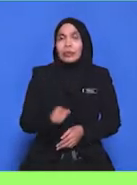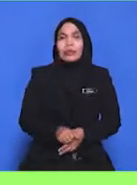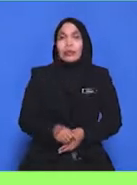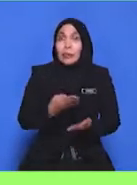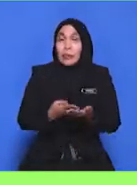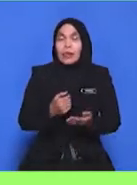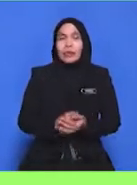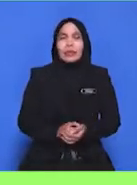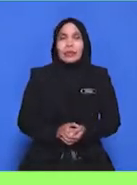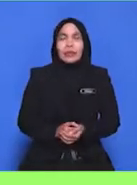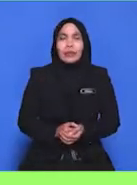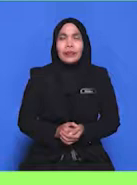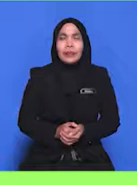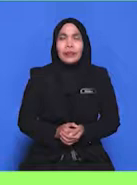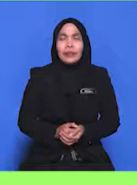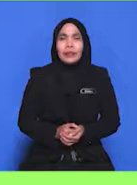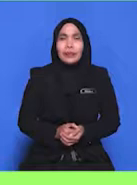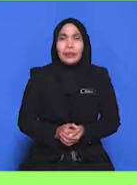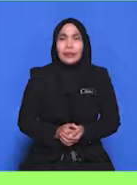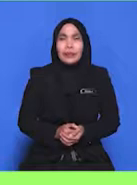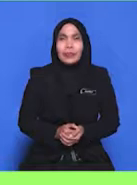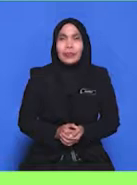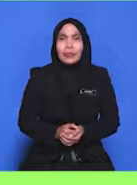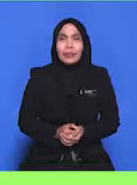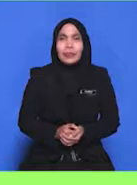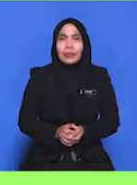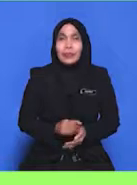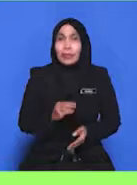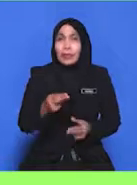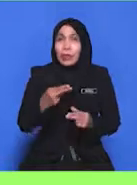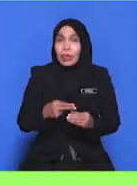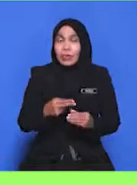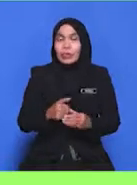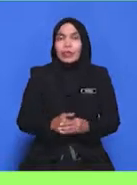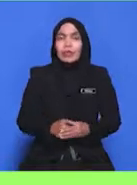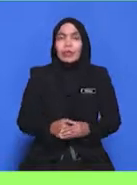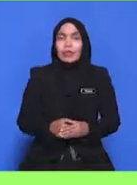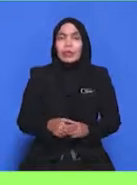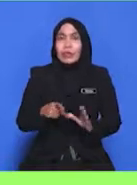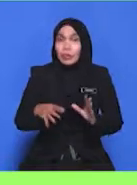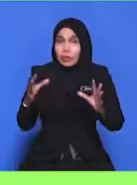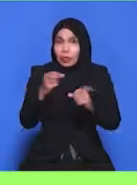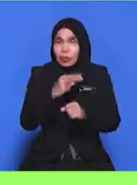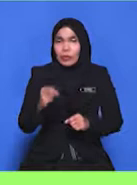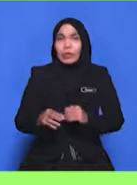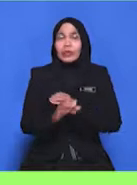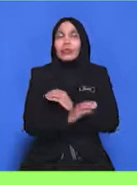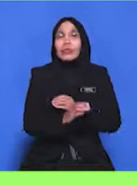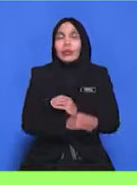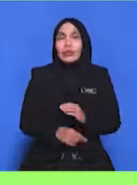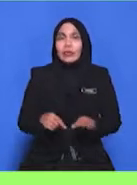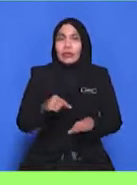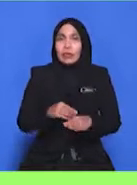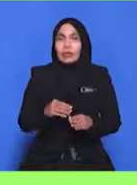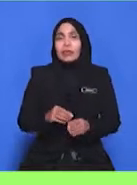zaman Khalifah Walid bin Abdul Malik, dan hasil pendapatan negara digunakan oleh kerajaan